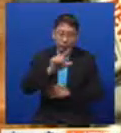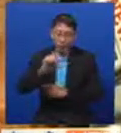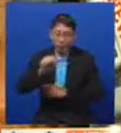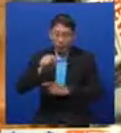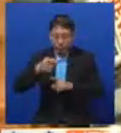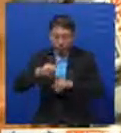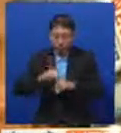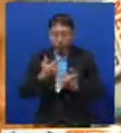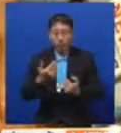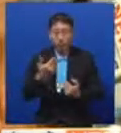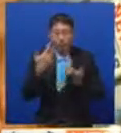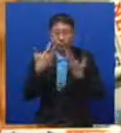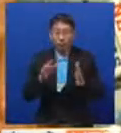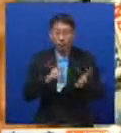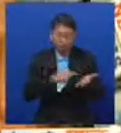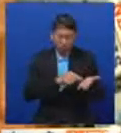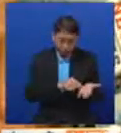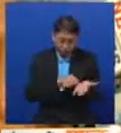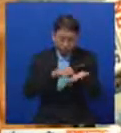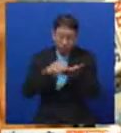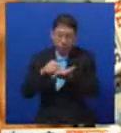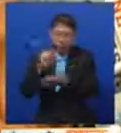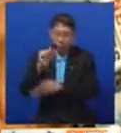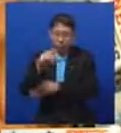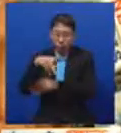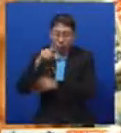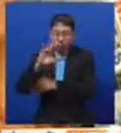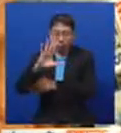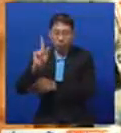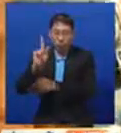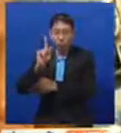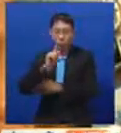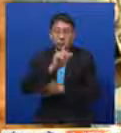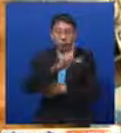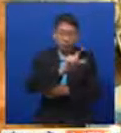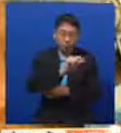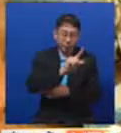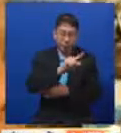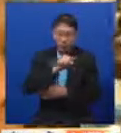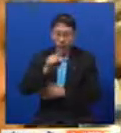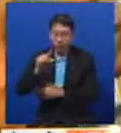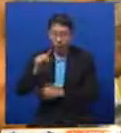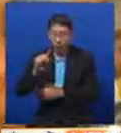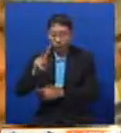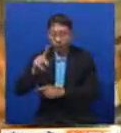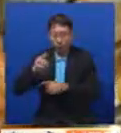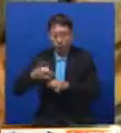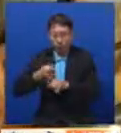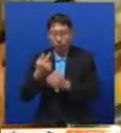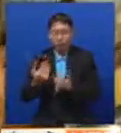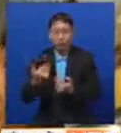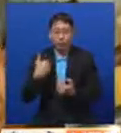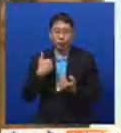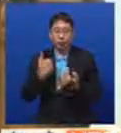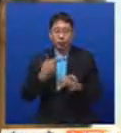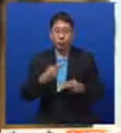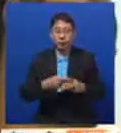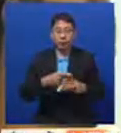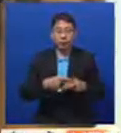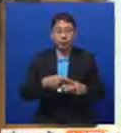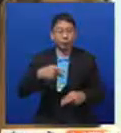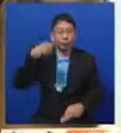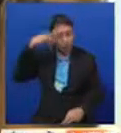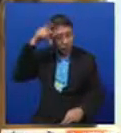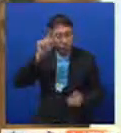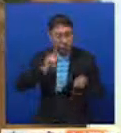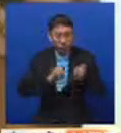คมจากนั้นจะส่งร่างให้สปช.ในวันที่21-22สิงหาคมด้านหม่อมราชวงศ์ปรีดีธรเทวกุ